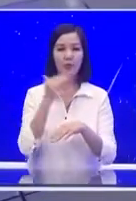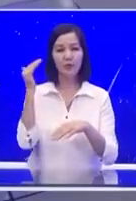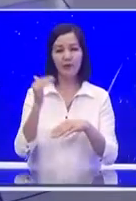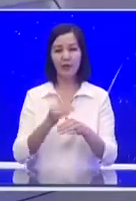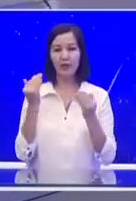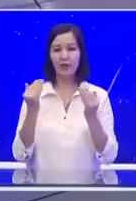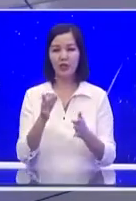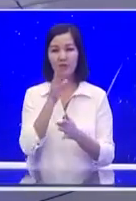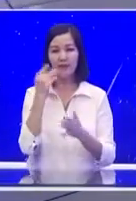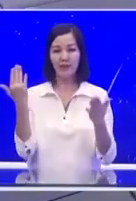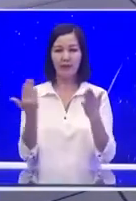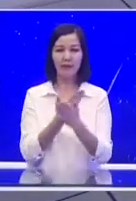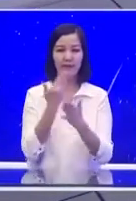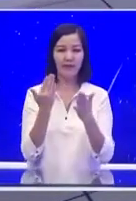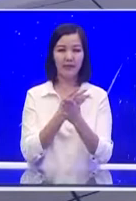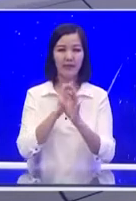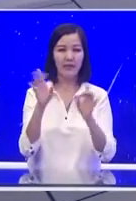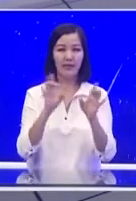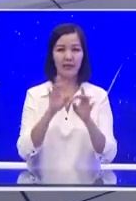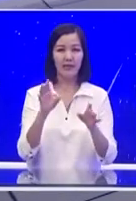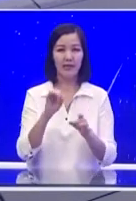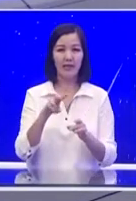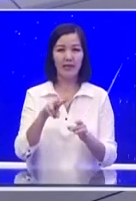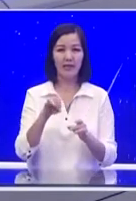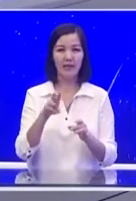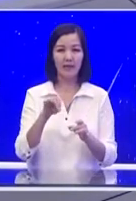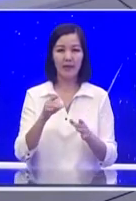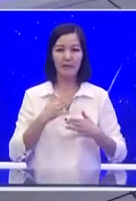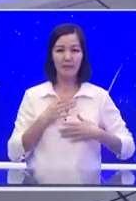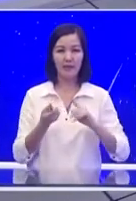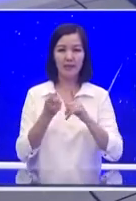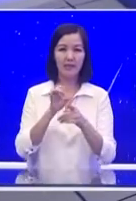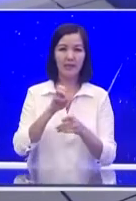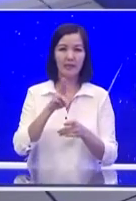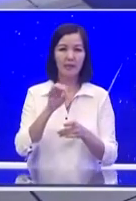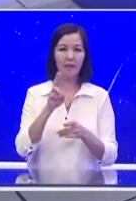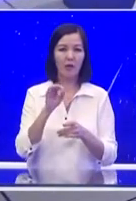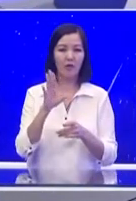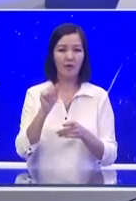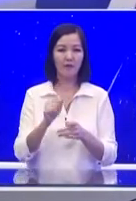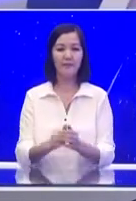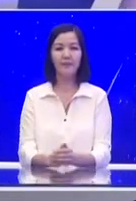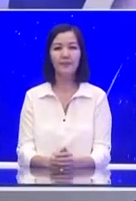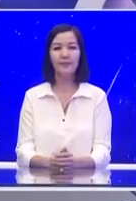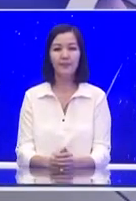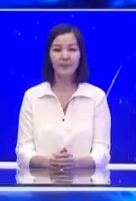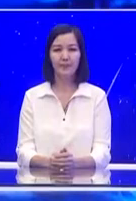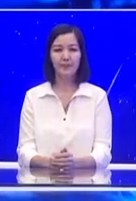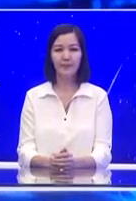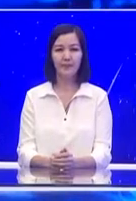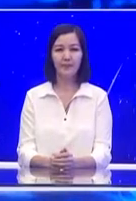Здравствуйте! Время новостей на телеканале ЖТСУ. В студии Еламан Раимбеков, и сурдоперевод обеспечивает Айгуль Стамбекова.